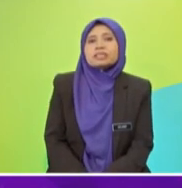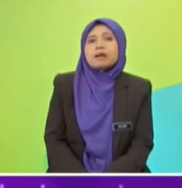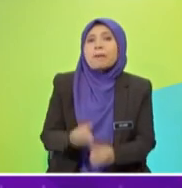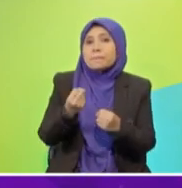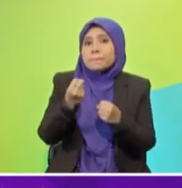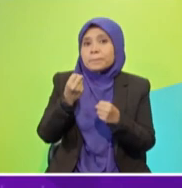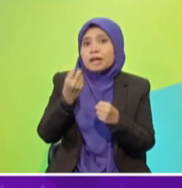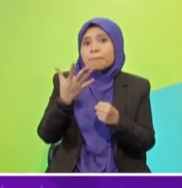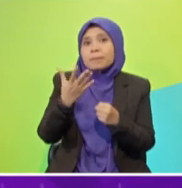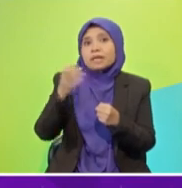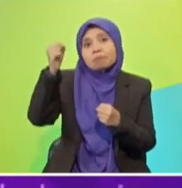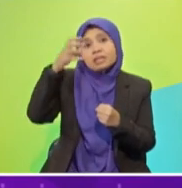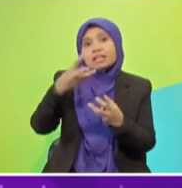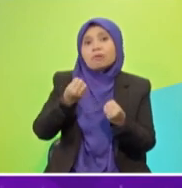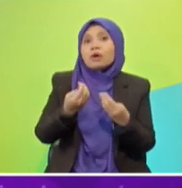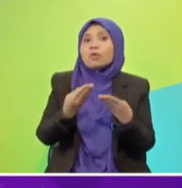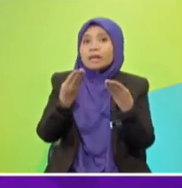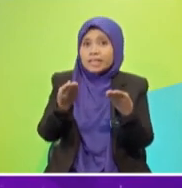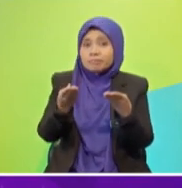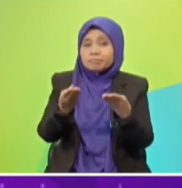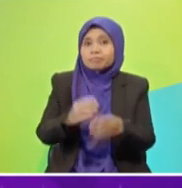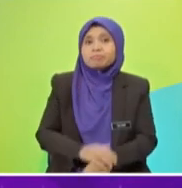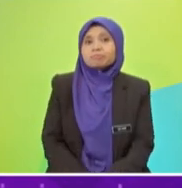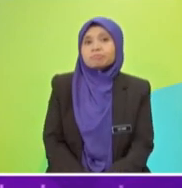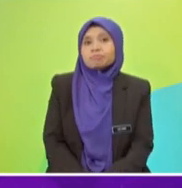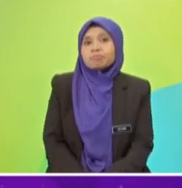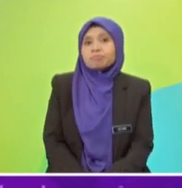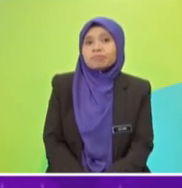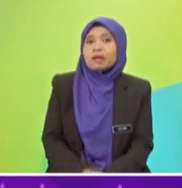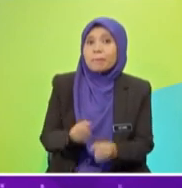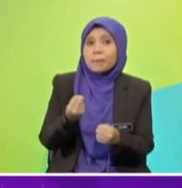Kak Nisa hmm sayuran sebagian dulu